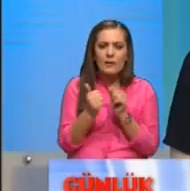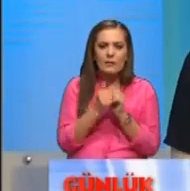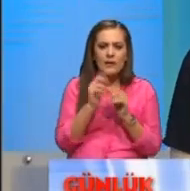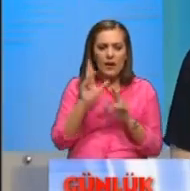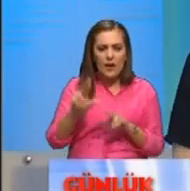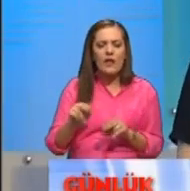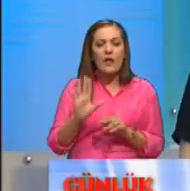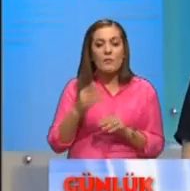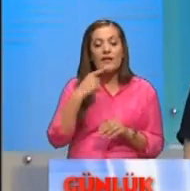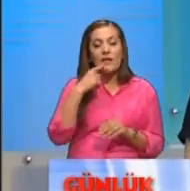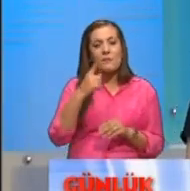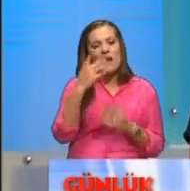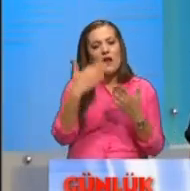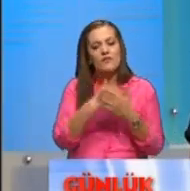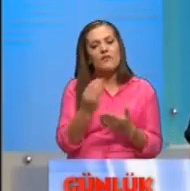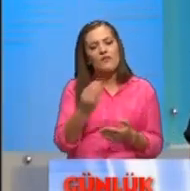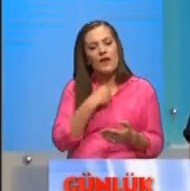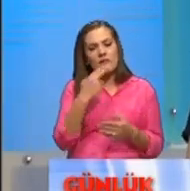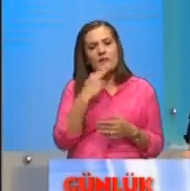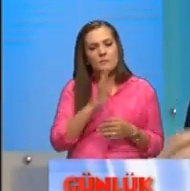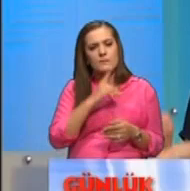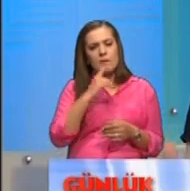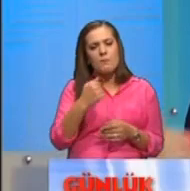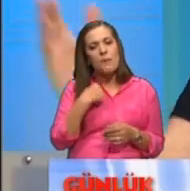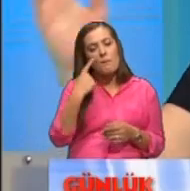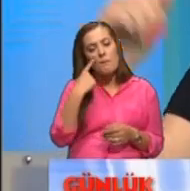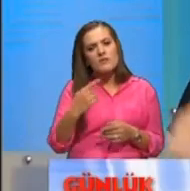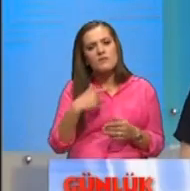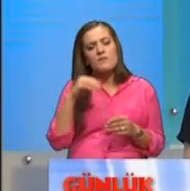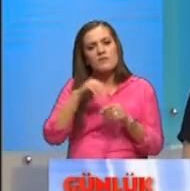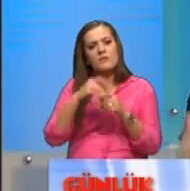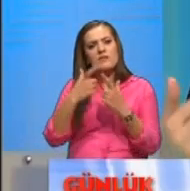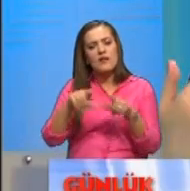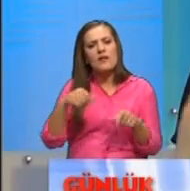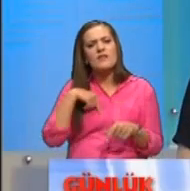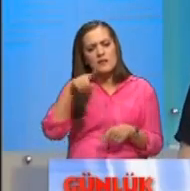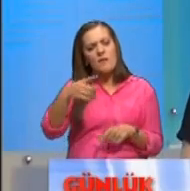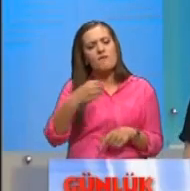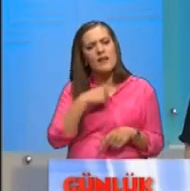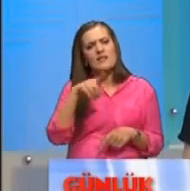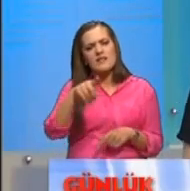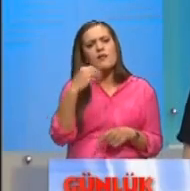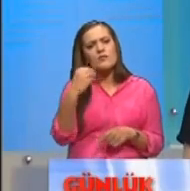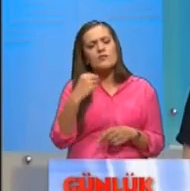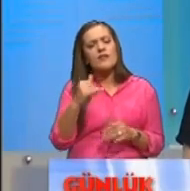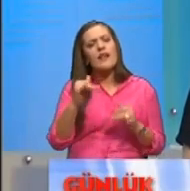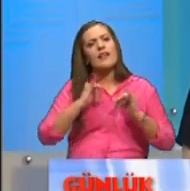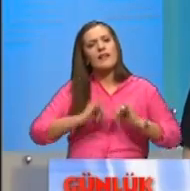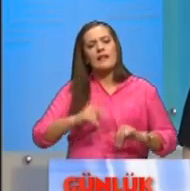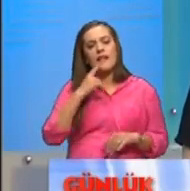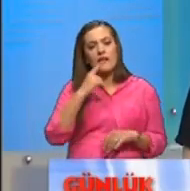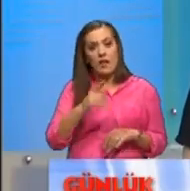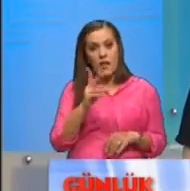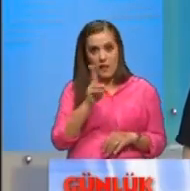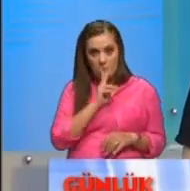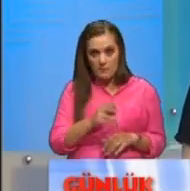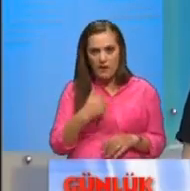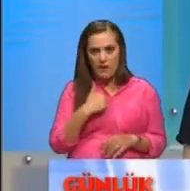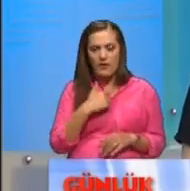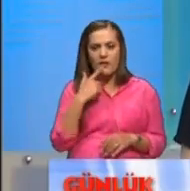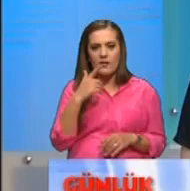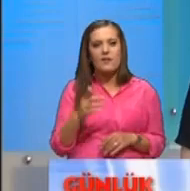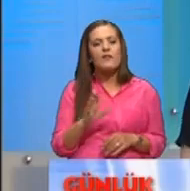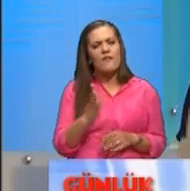ayrılmamış. Dedi ki bir akşam ver kızım dedi. Ben bakacağım, içeride salondayım. Sen ver bana, sen güzel bir dinlen dedi. Emin misiniz anne